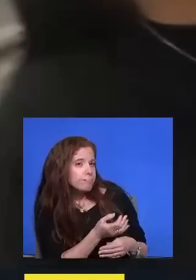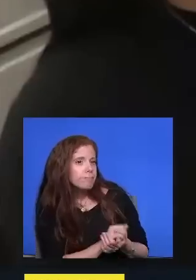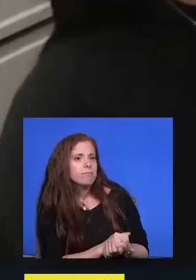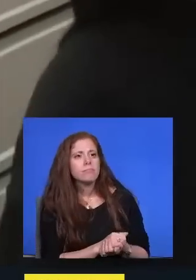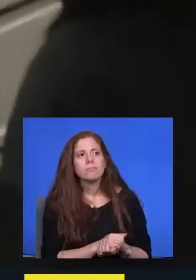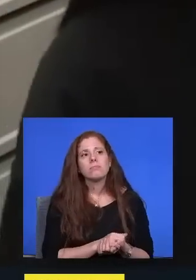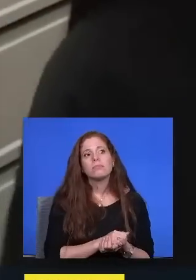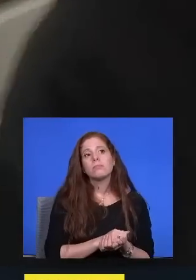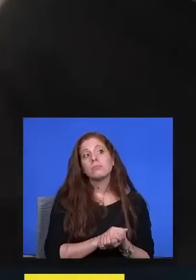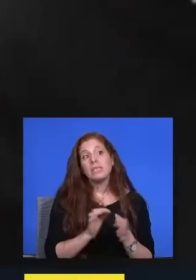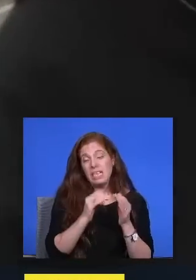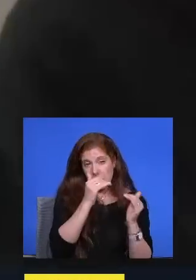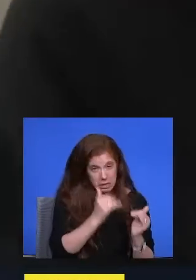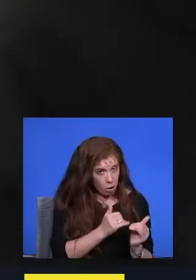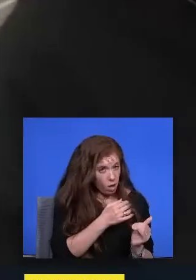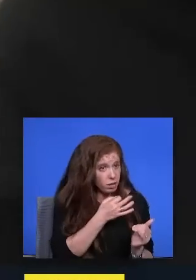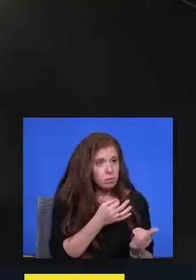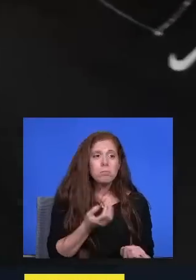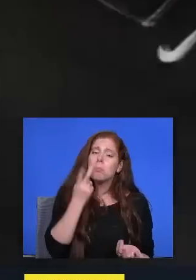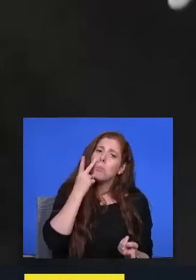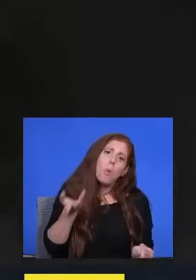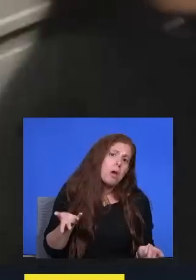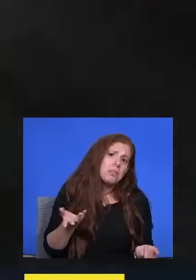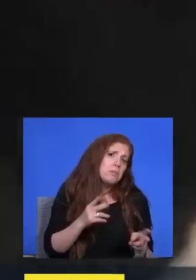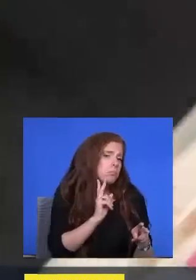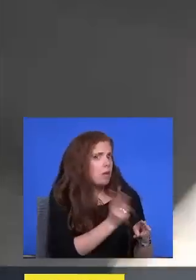המתוקה? הם התחילו לרדת? נגיד.